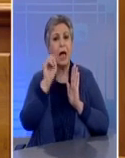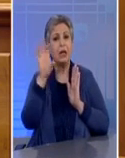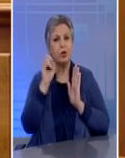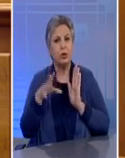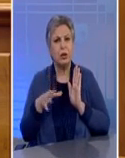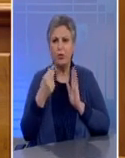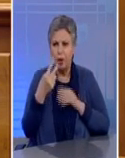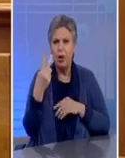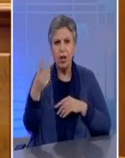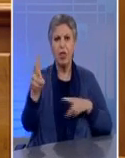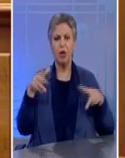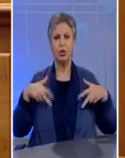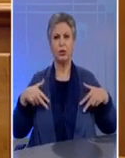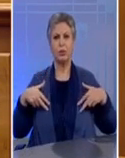εμείς.